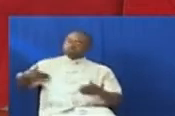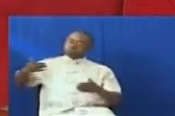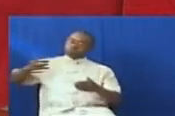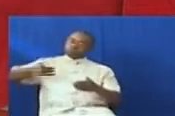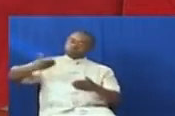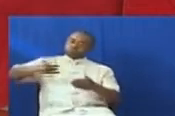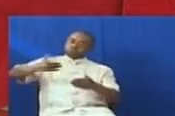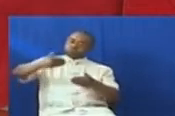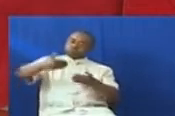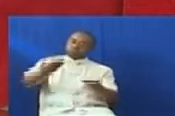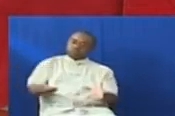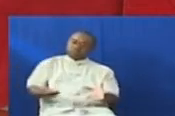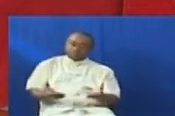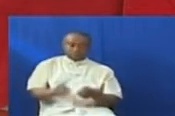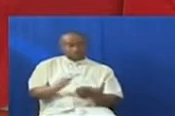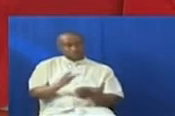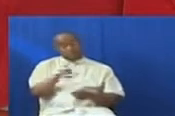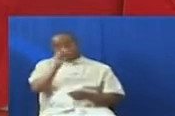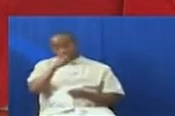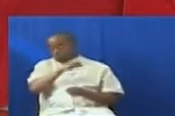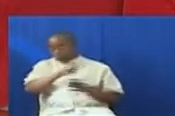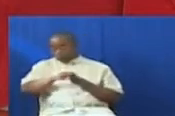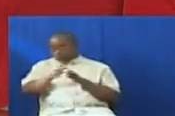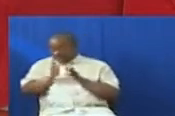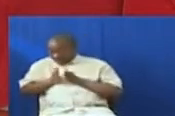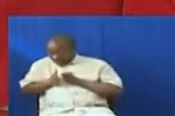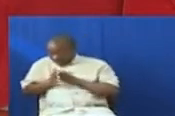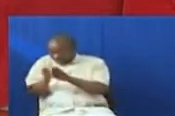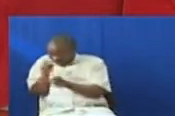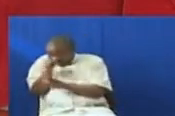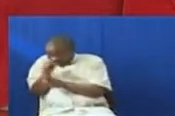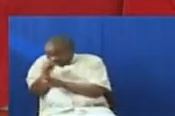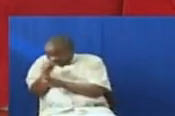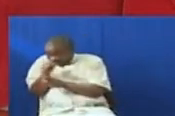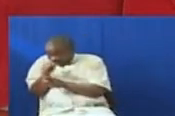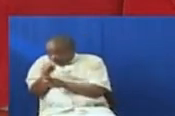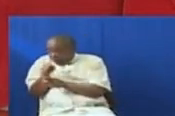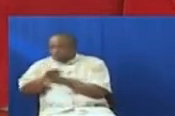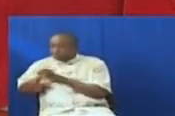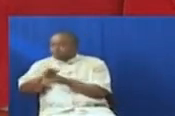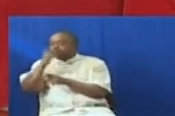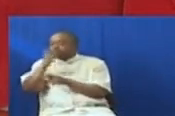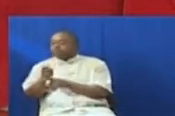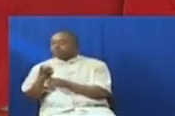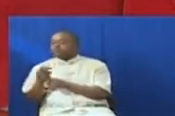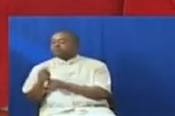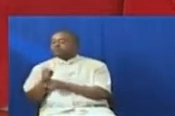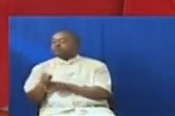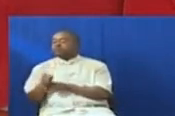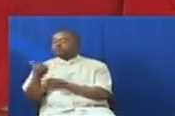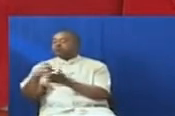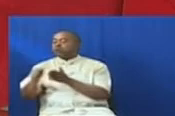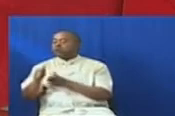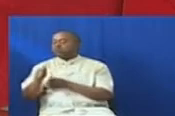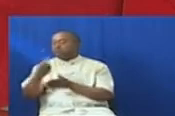watu watatumia mwanya huo kutumia vibaya fedha za walipa